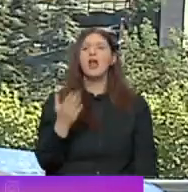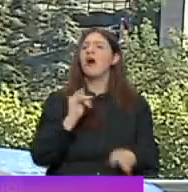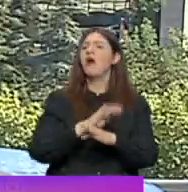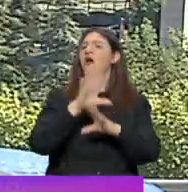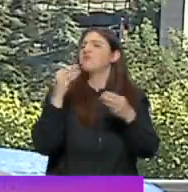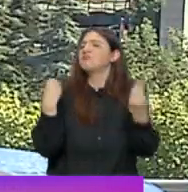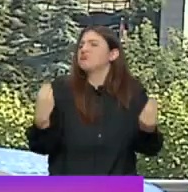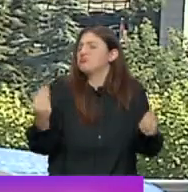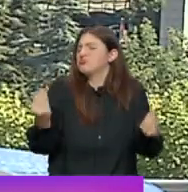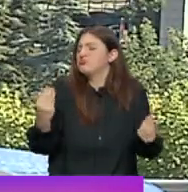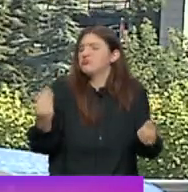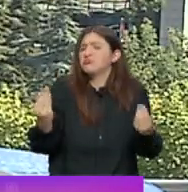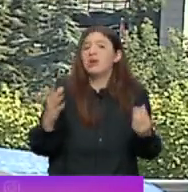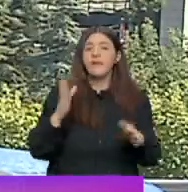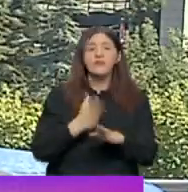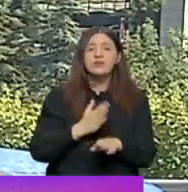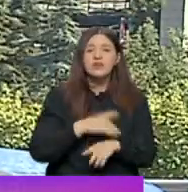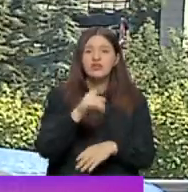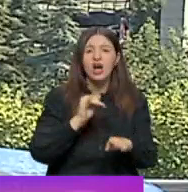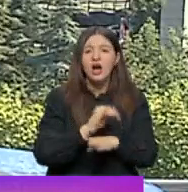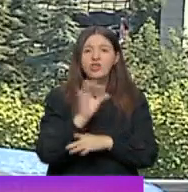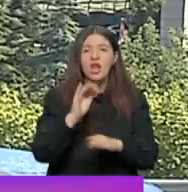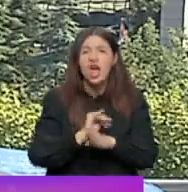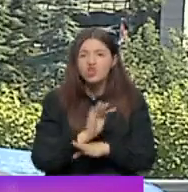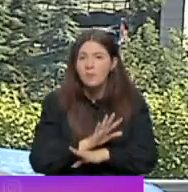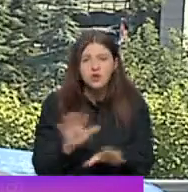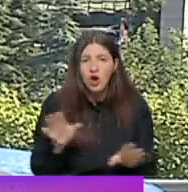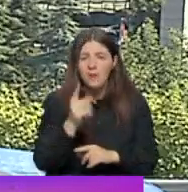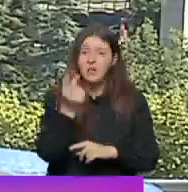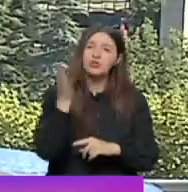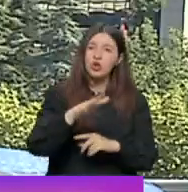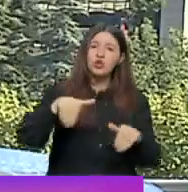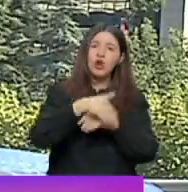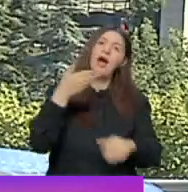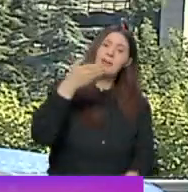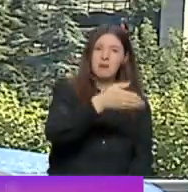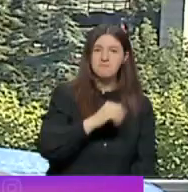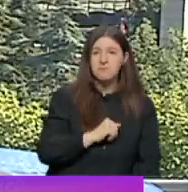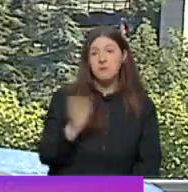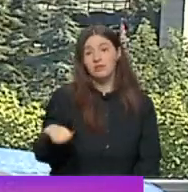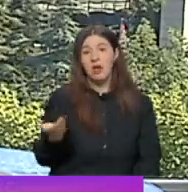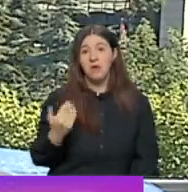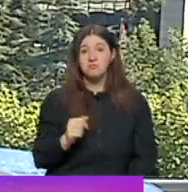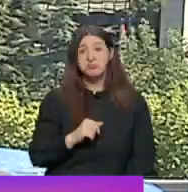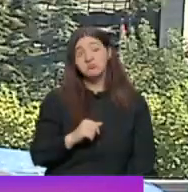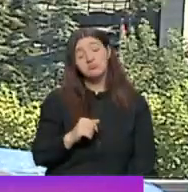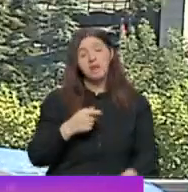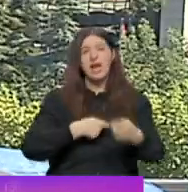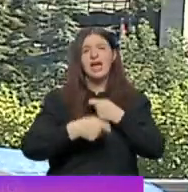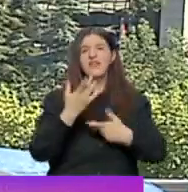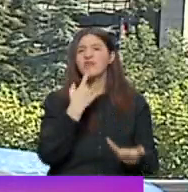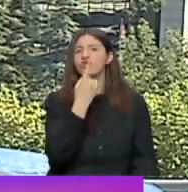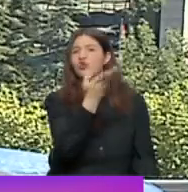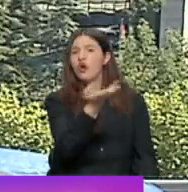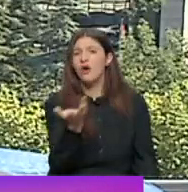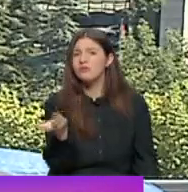Hayatınızda her şey güzel olabilir ama vatandaş hayatı öyle yaşamıyor. Birazdan sokağa çıkalım mesela. Esnaf ne